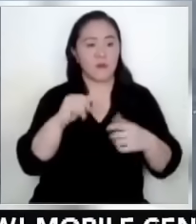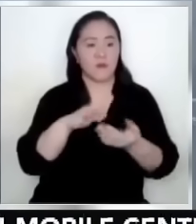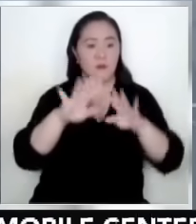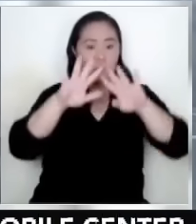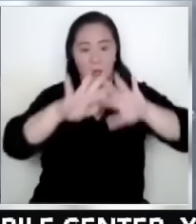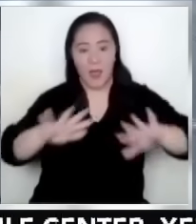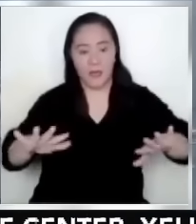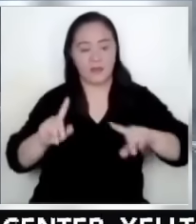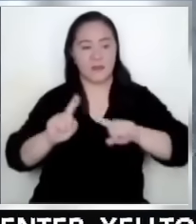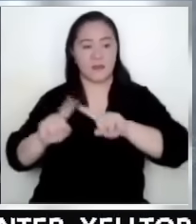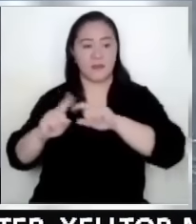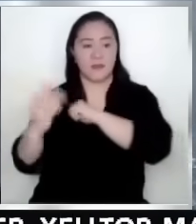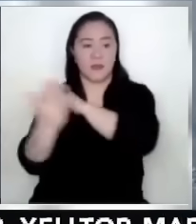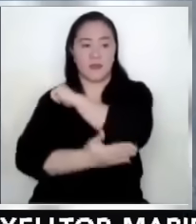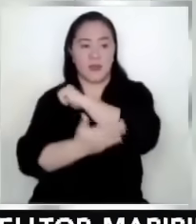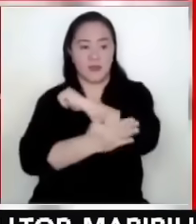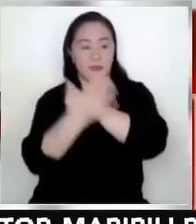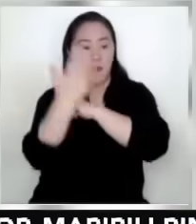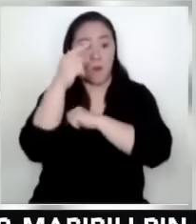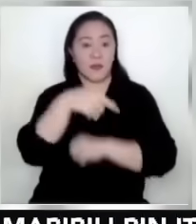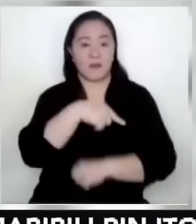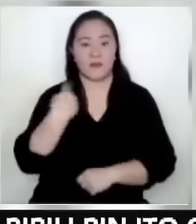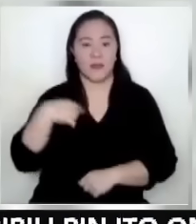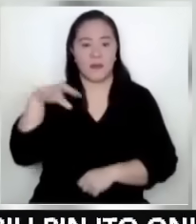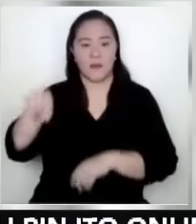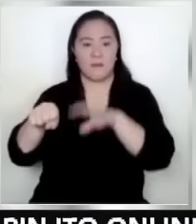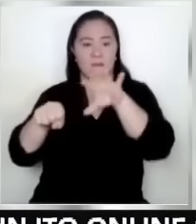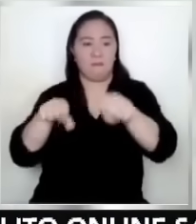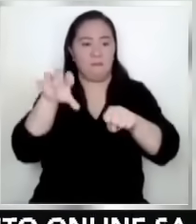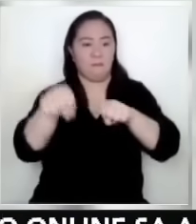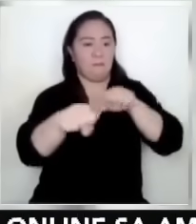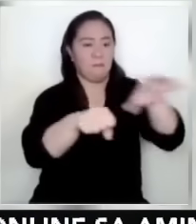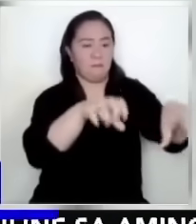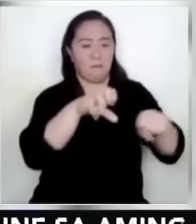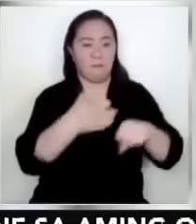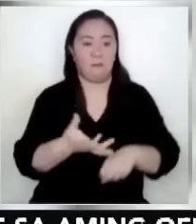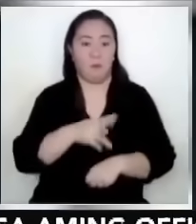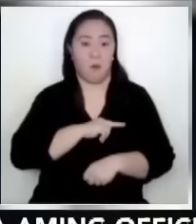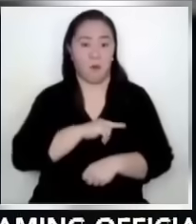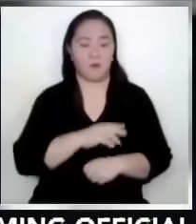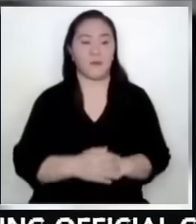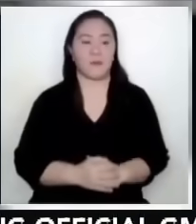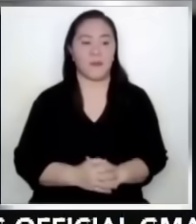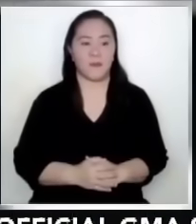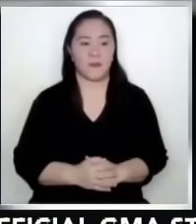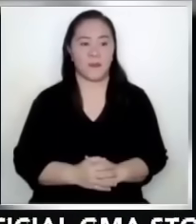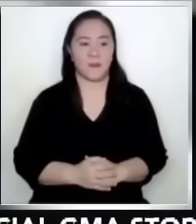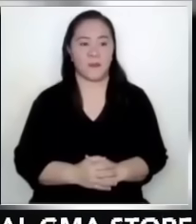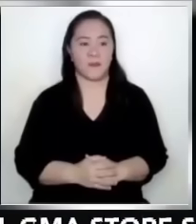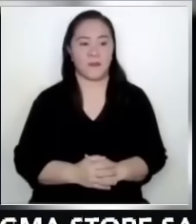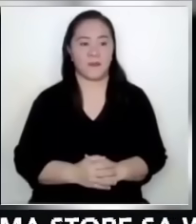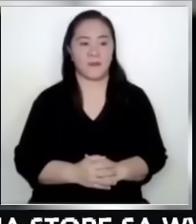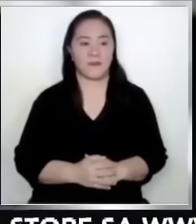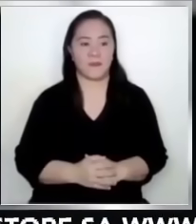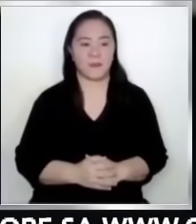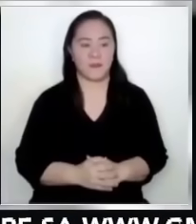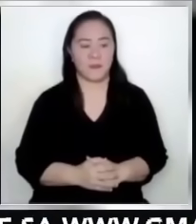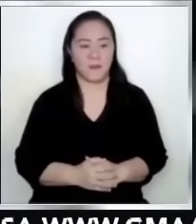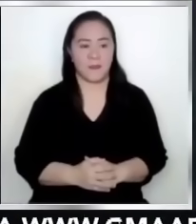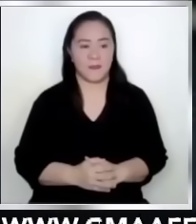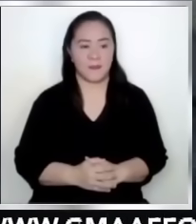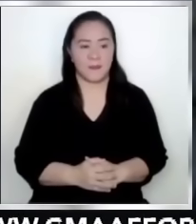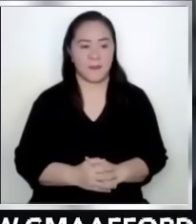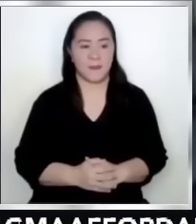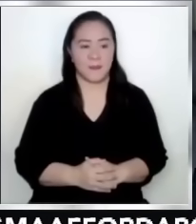na inaangkit ng China. Para sa GMA Integrated News, Shino Gaston. At ako si Ivan Mayrina. Nakatutok